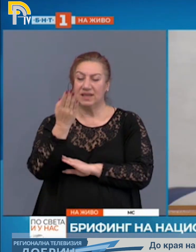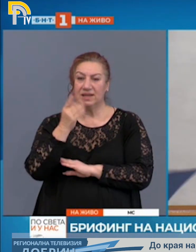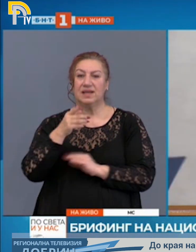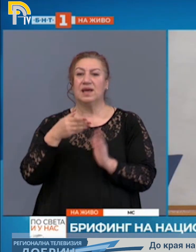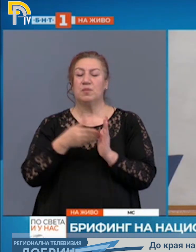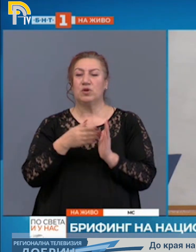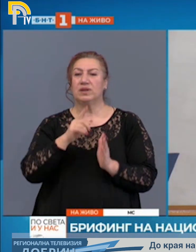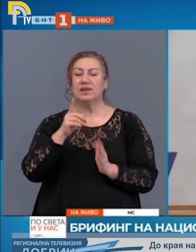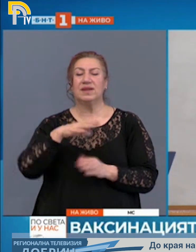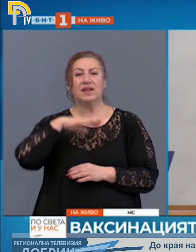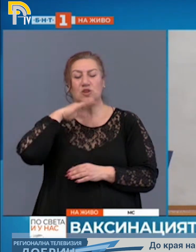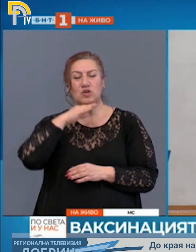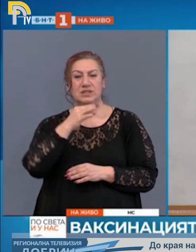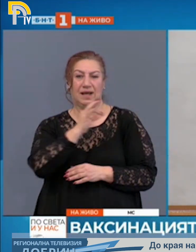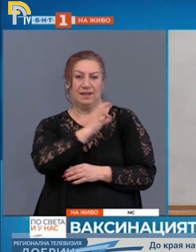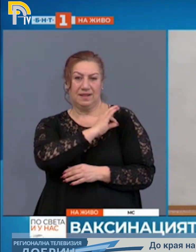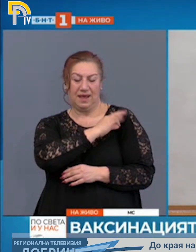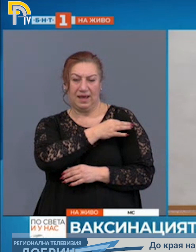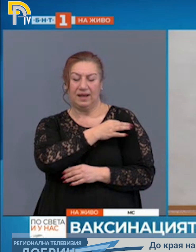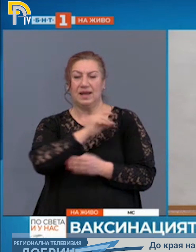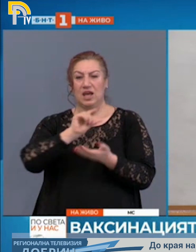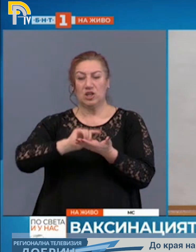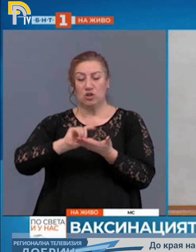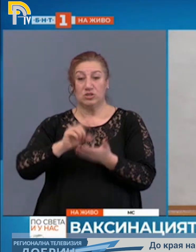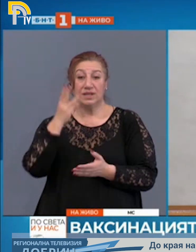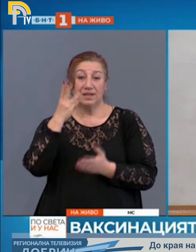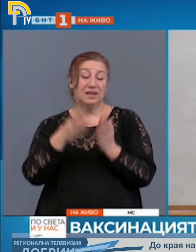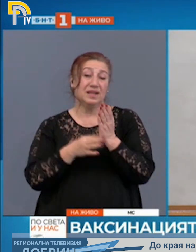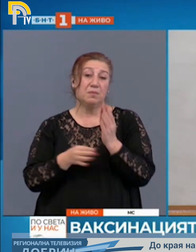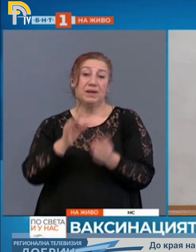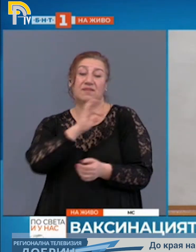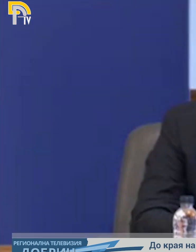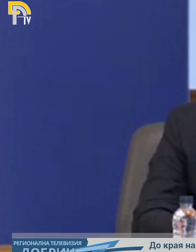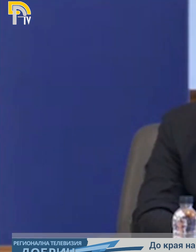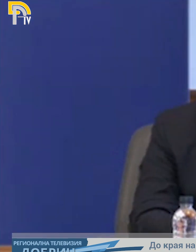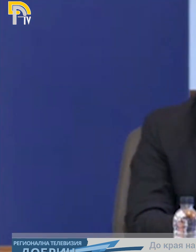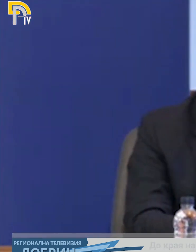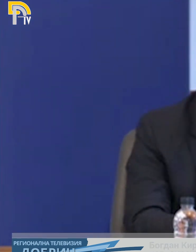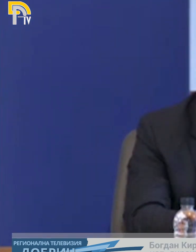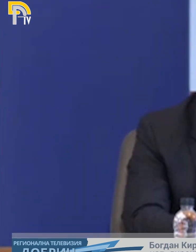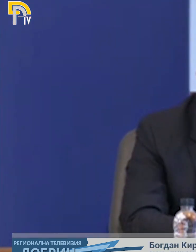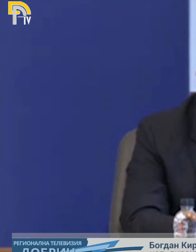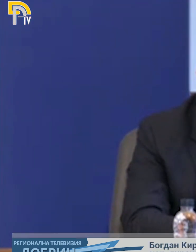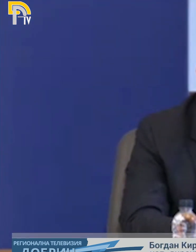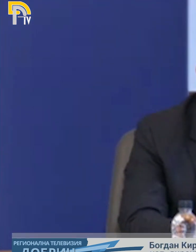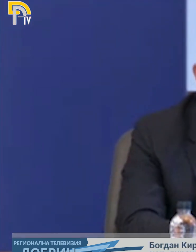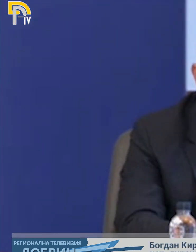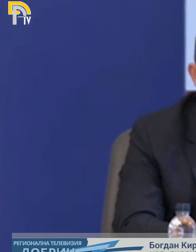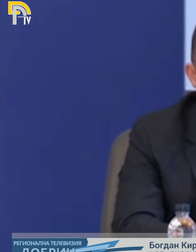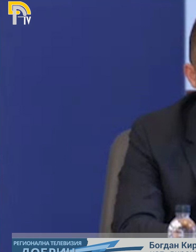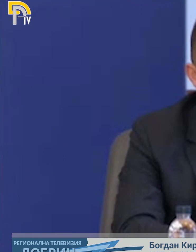на дози, на 3 март бяха възстановени само 4300 души. Ще представя актуални данни